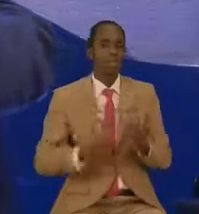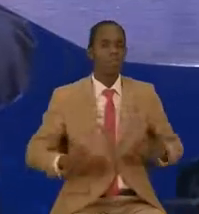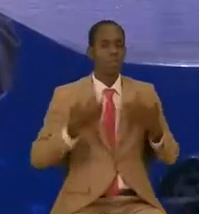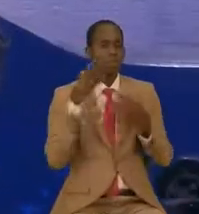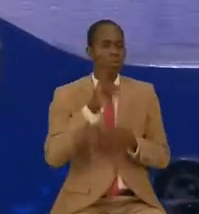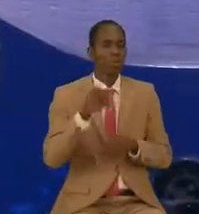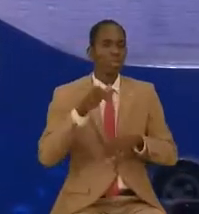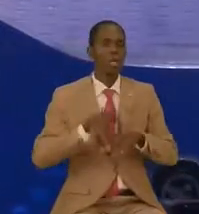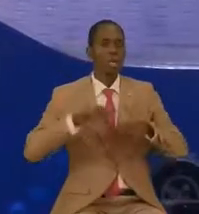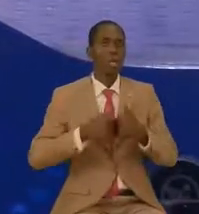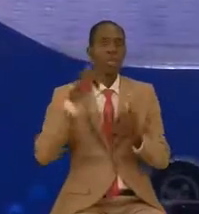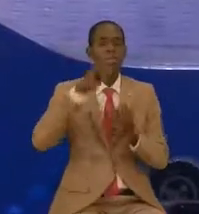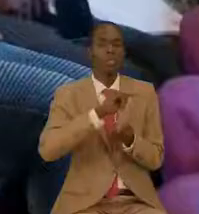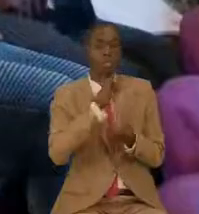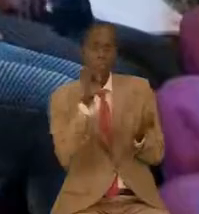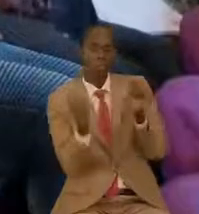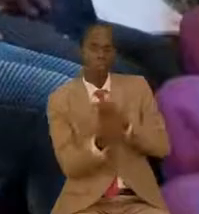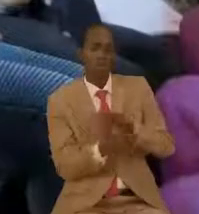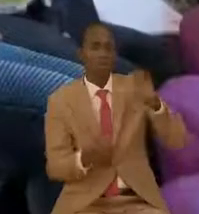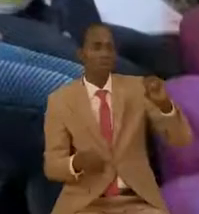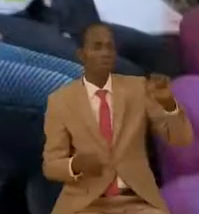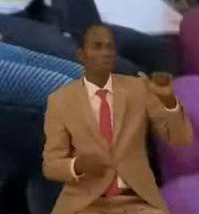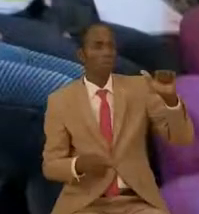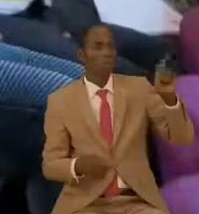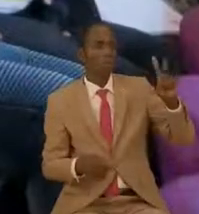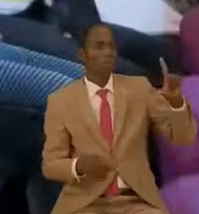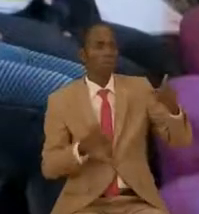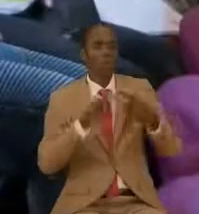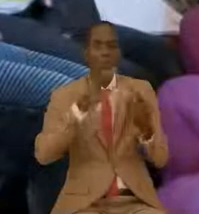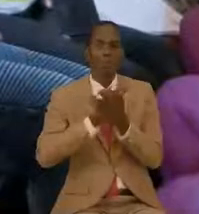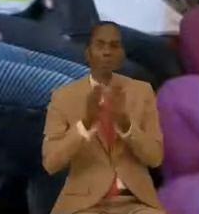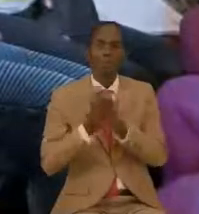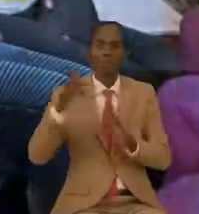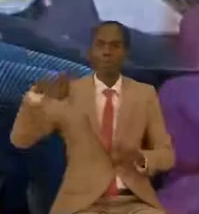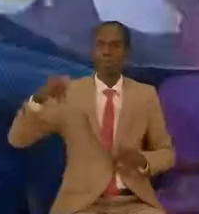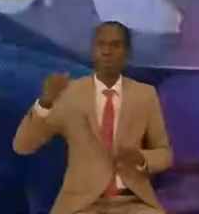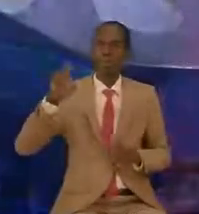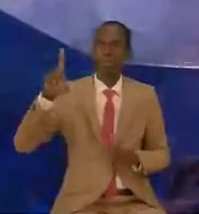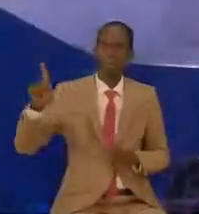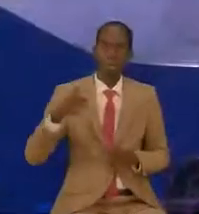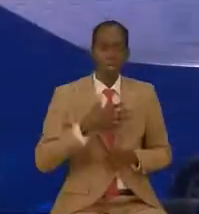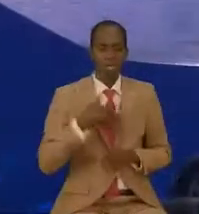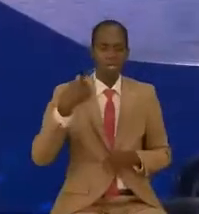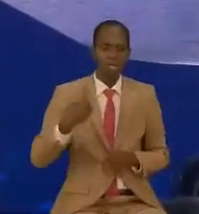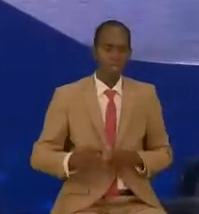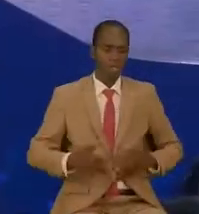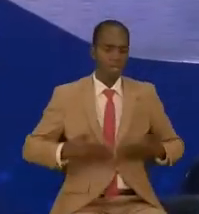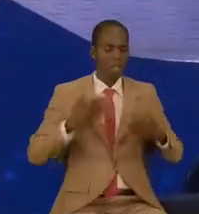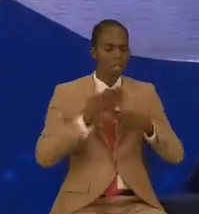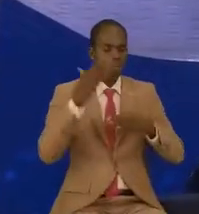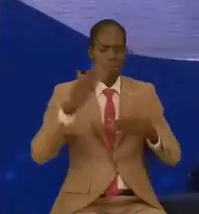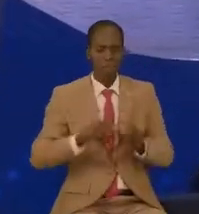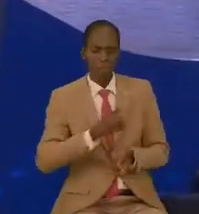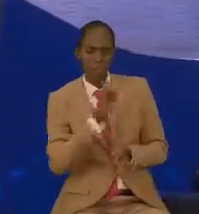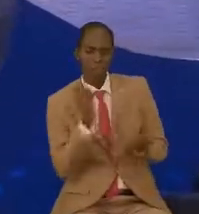vie, on voit comment il a transformé Saul à devenir Paul. Et la vie a totalement changé, sa vie